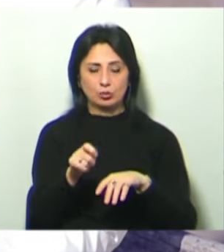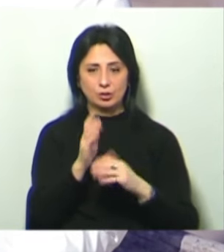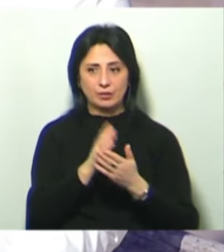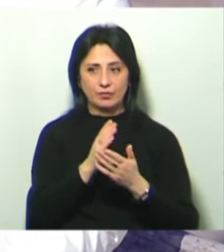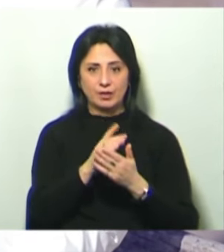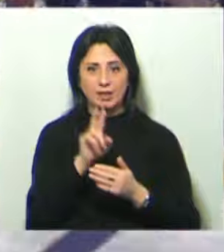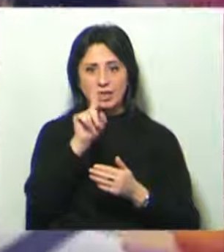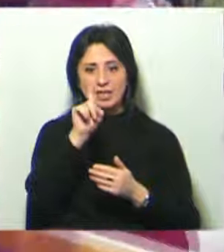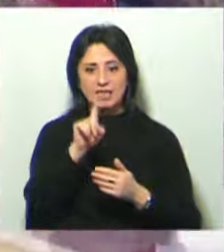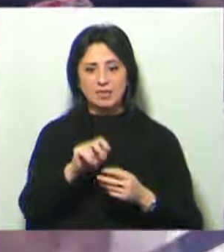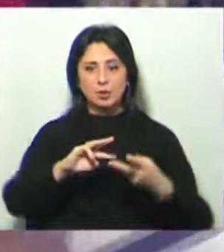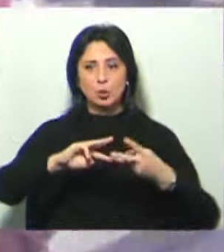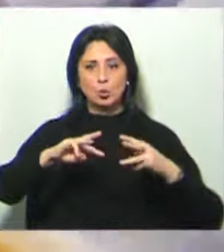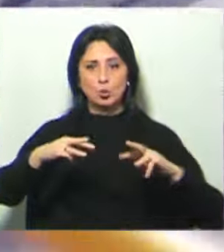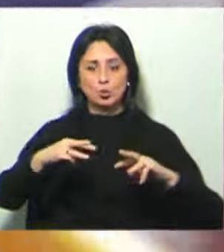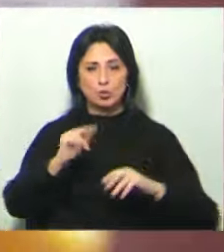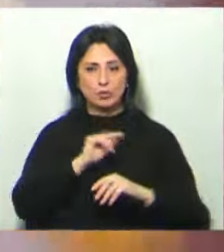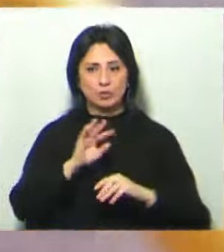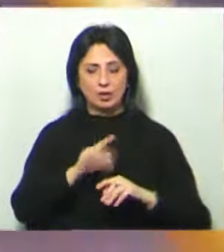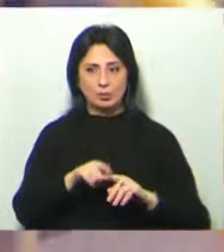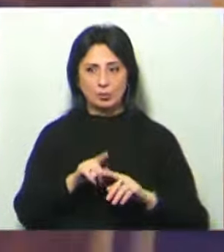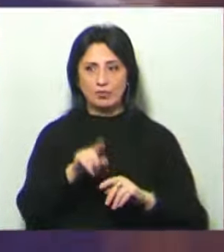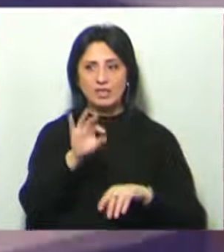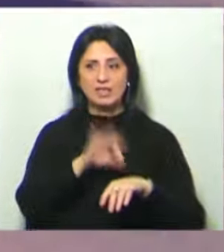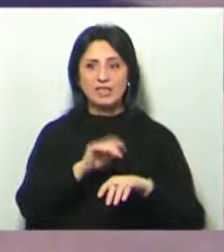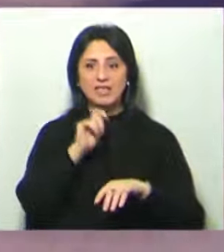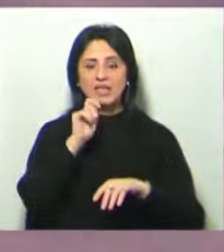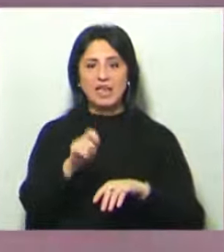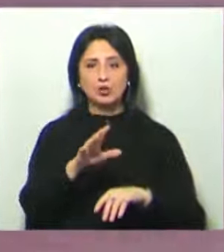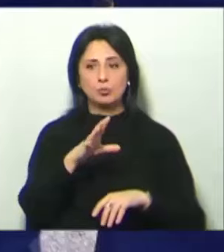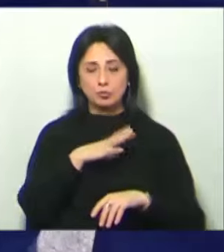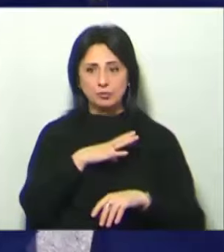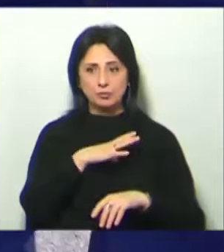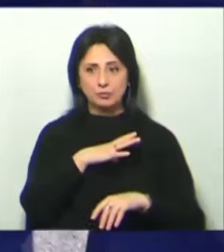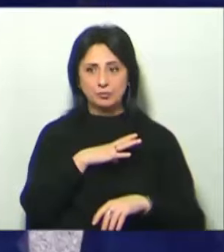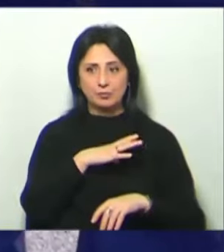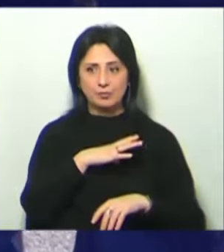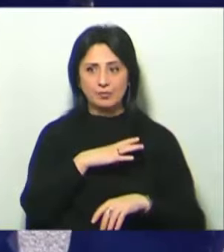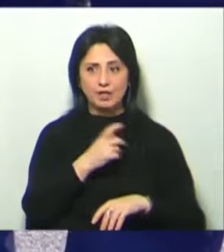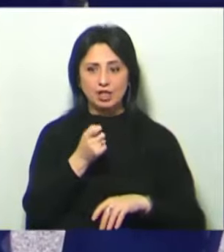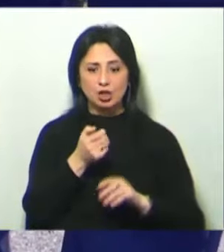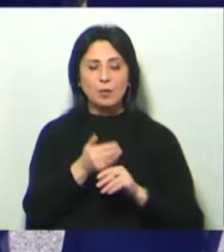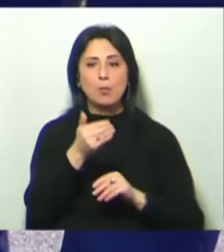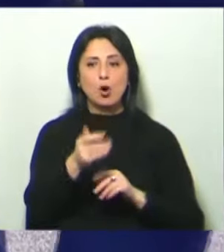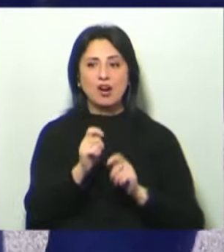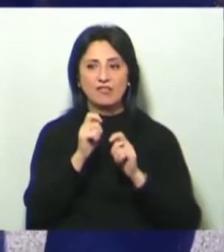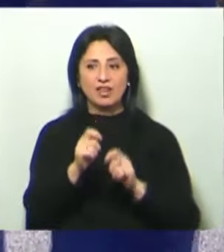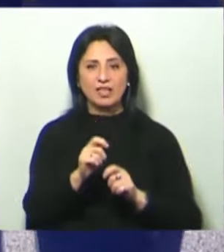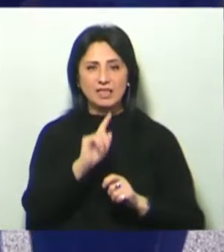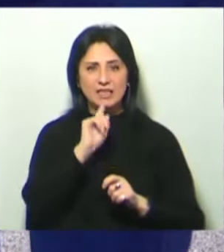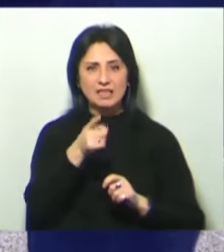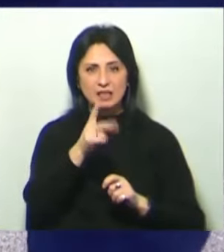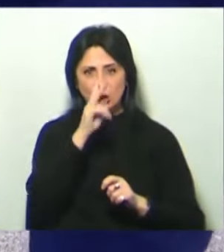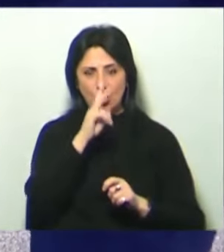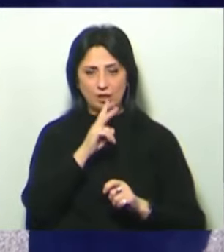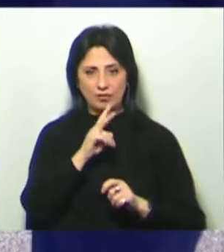დიაგნოზითაა, სპინალურ კუნთოვანი ატროფია ჭირს. ეს დიაგნოზი დაისვა ცოტა მოგვიანებით, წლის და ორი